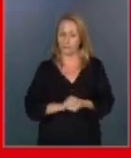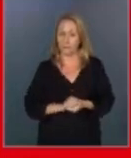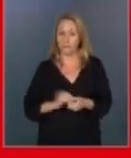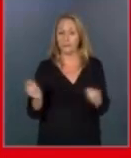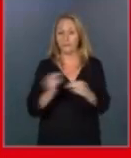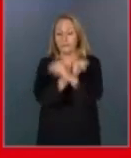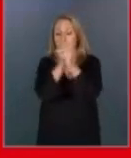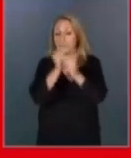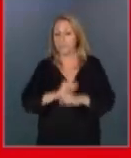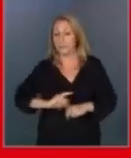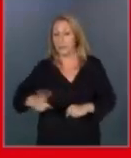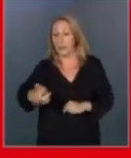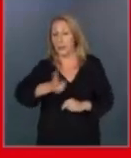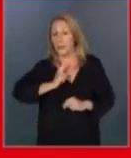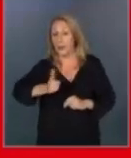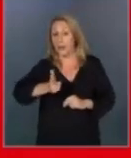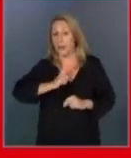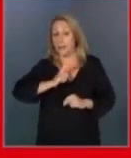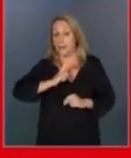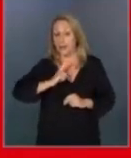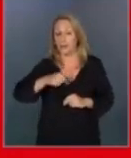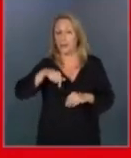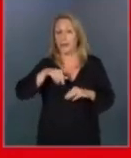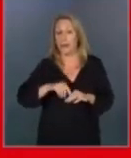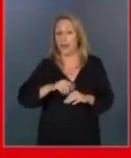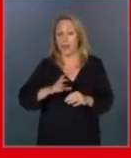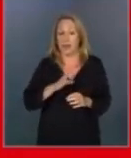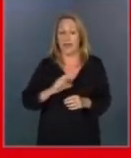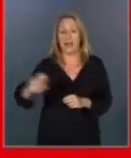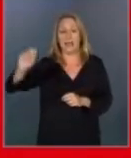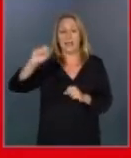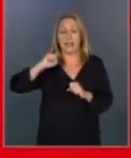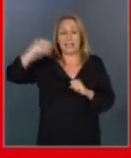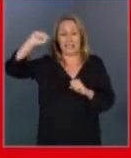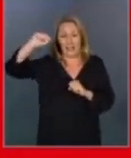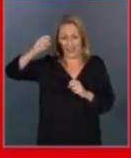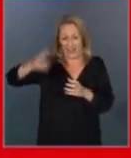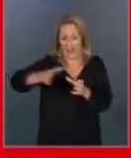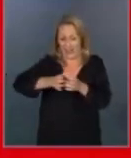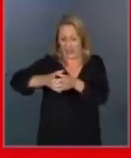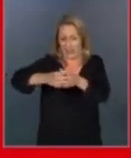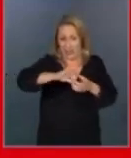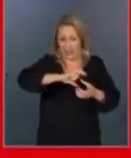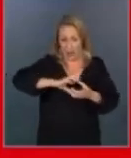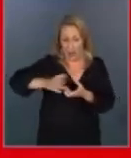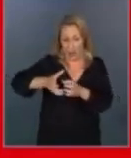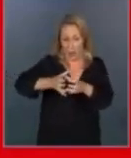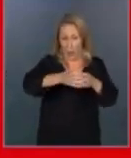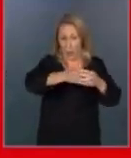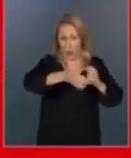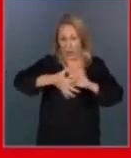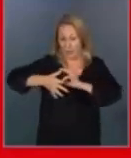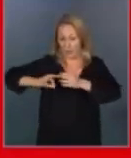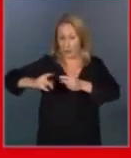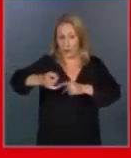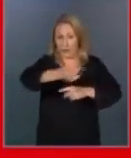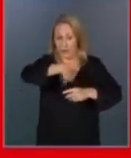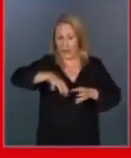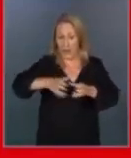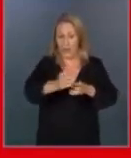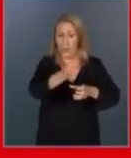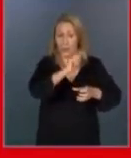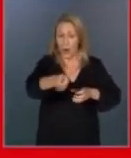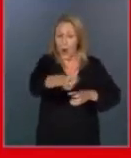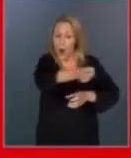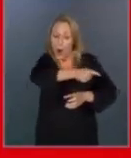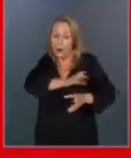Αναμένουμε λοιπόν την ενεργοποίηση και των συνδικάτων και των πολιτικών κομμάτων στη σύμπτυξη ενός κοινωνικού